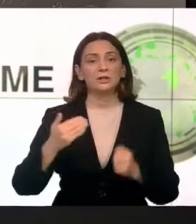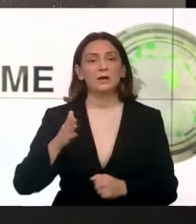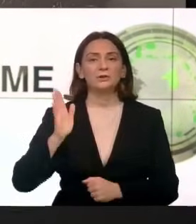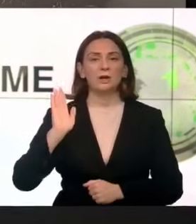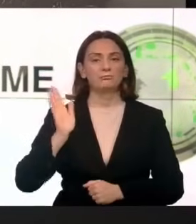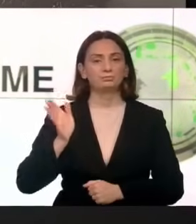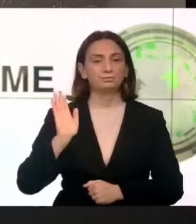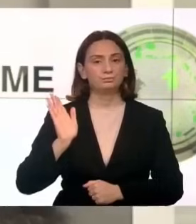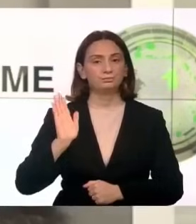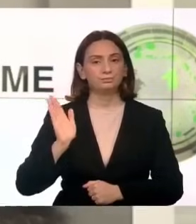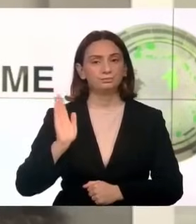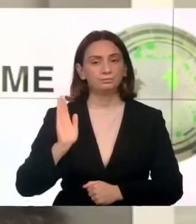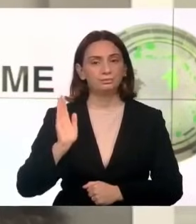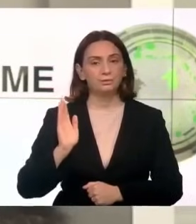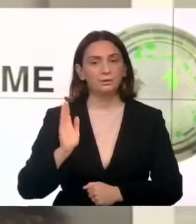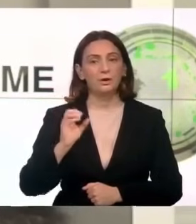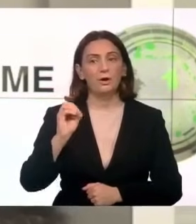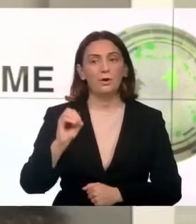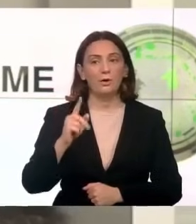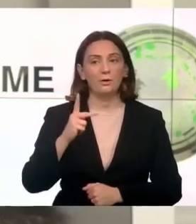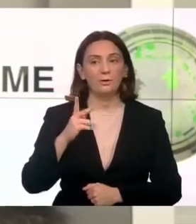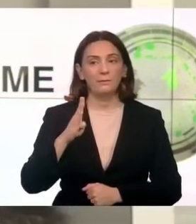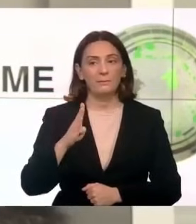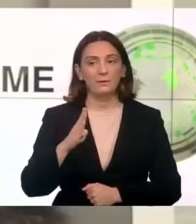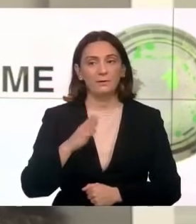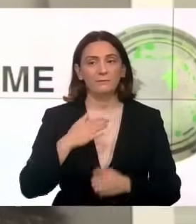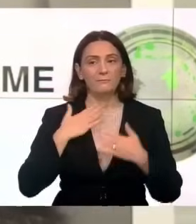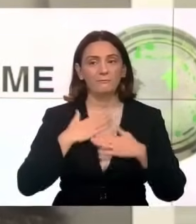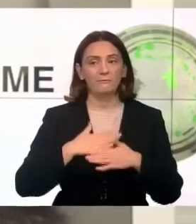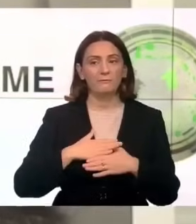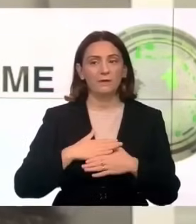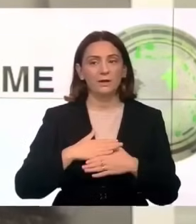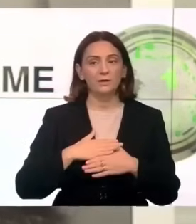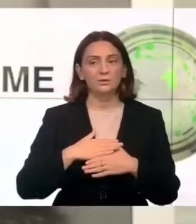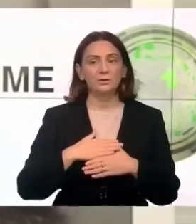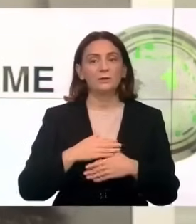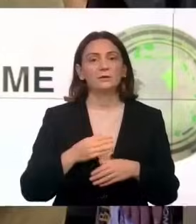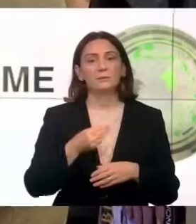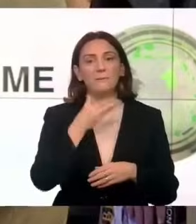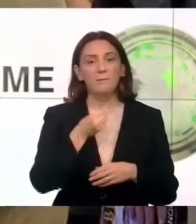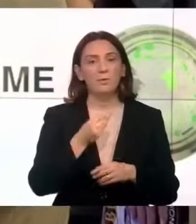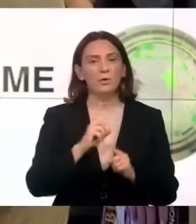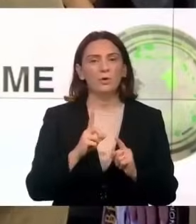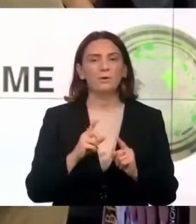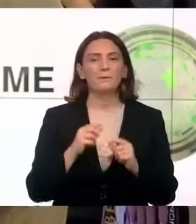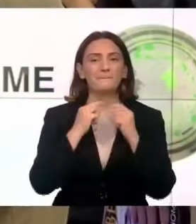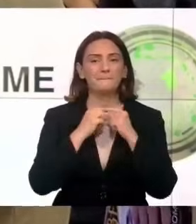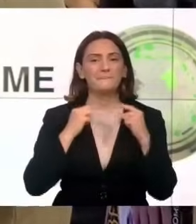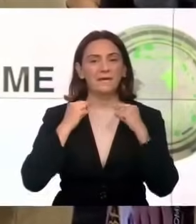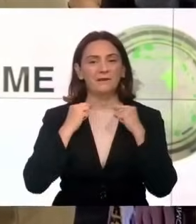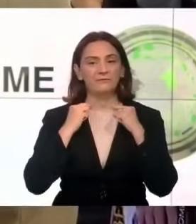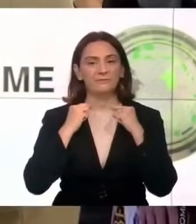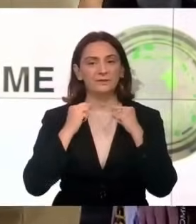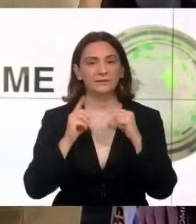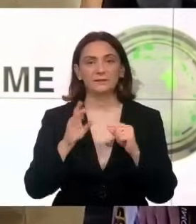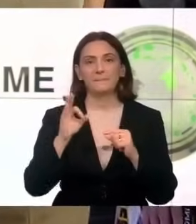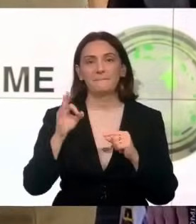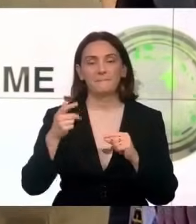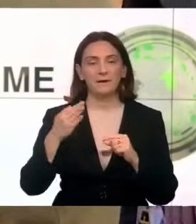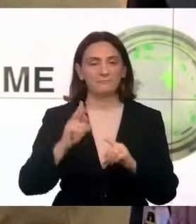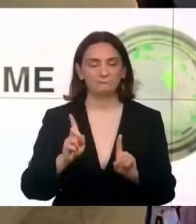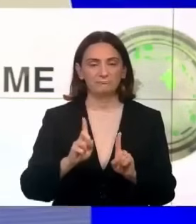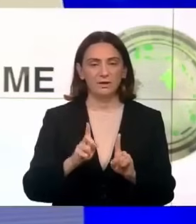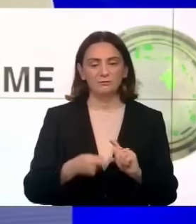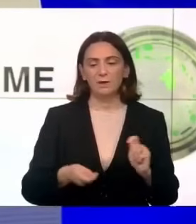rëndësishëm në lidhjen e kombeve. A ishte veshur civil, jo si prift, si që vishë zakonisht. 100 vite pas razjave të bujshme të